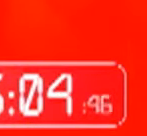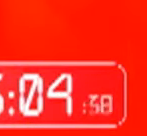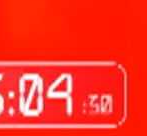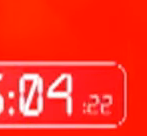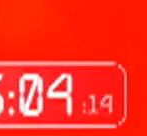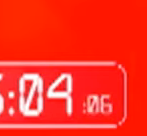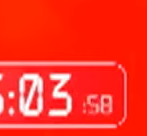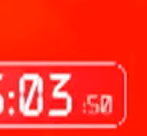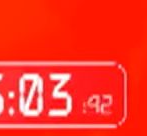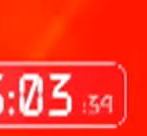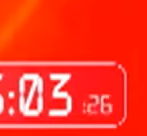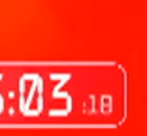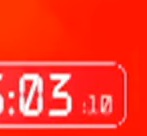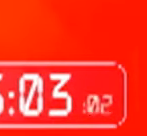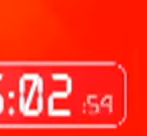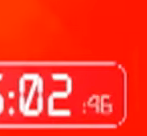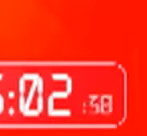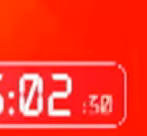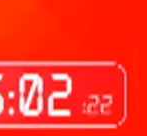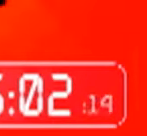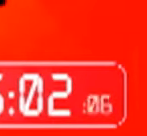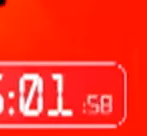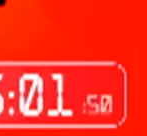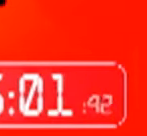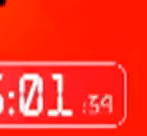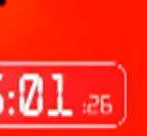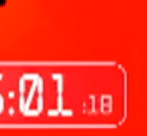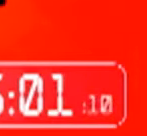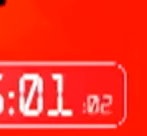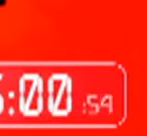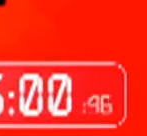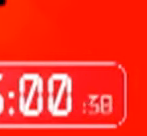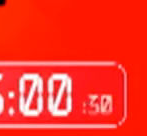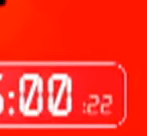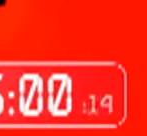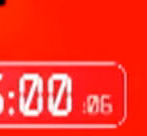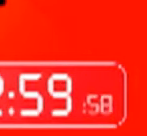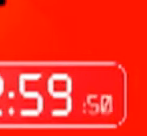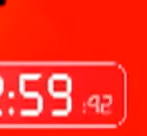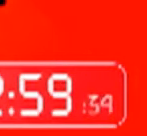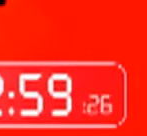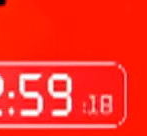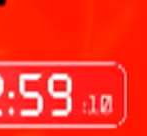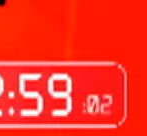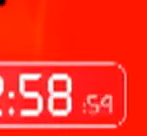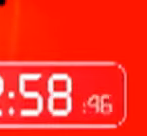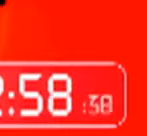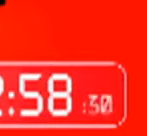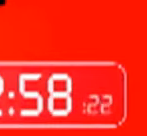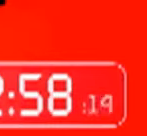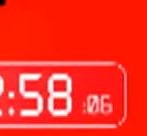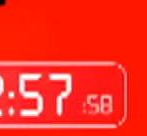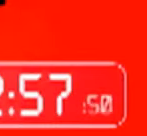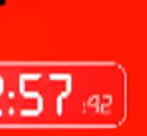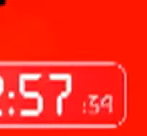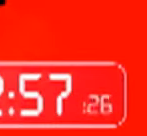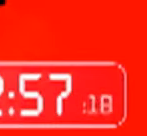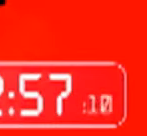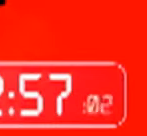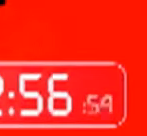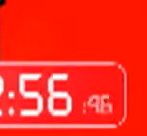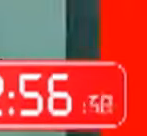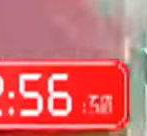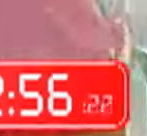ng sari-saring problema. Problem solving, ika nga. Abay, malaking bagay. Gayong napakarami nating hamon sa